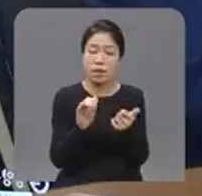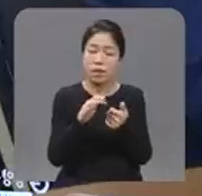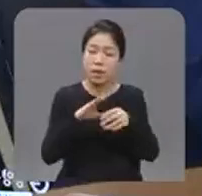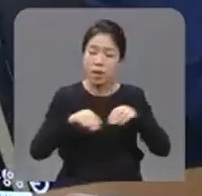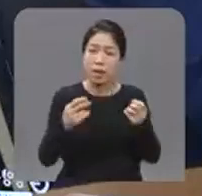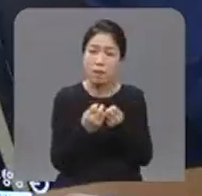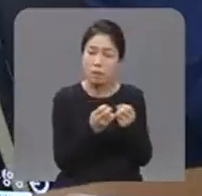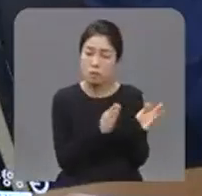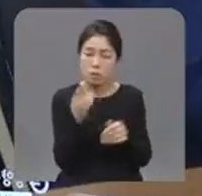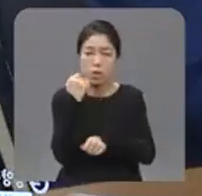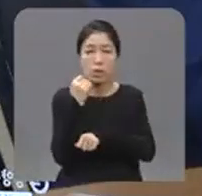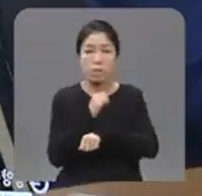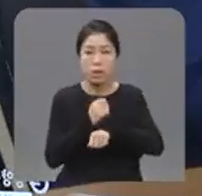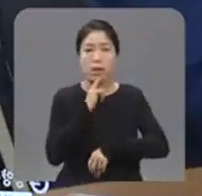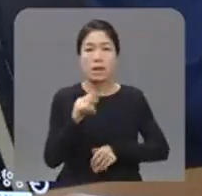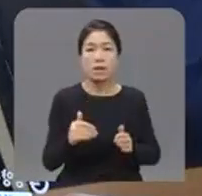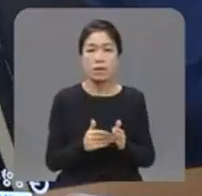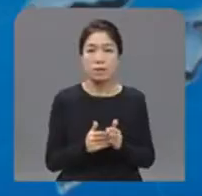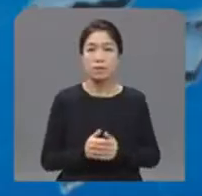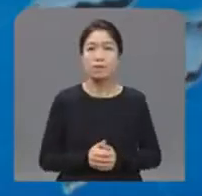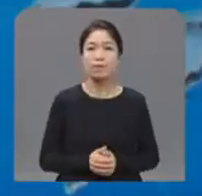밝혔습니다.